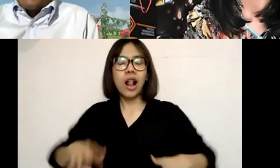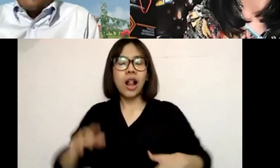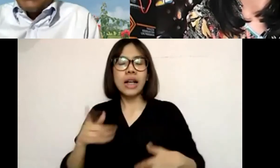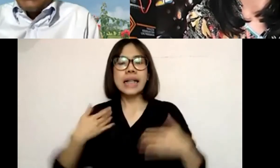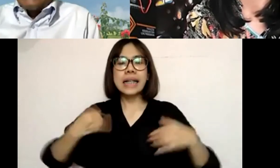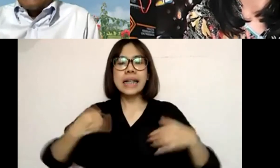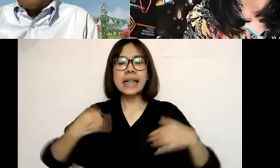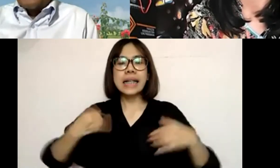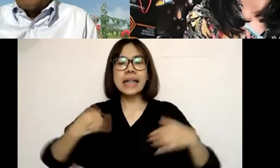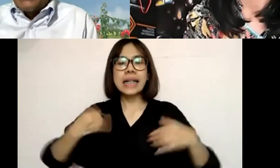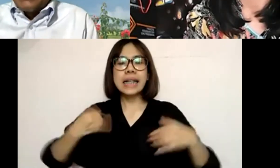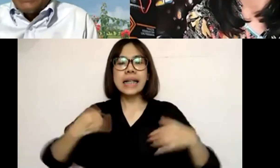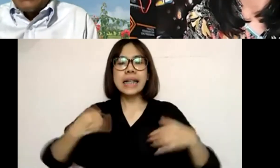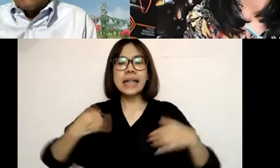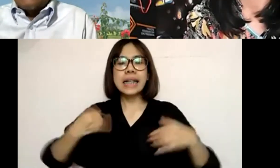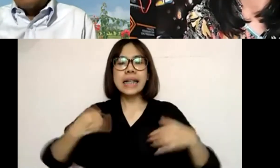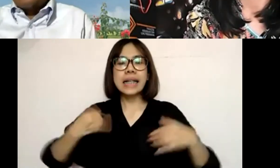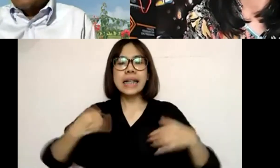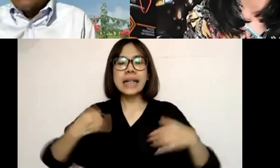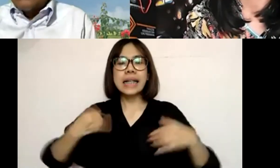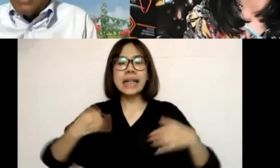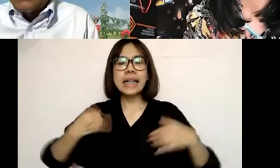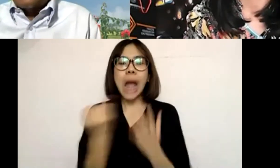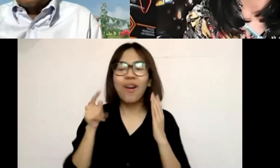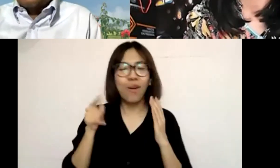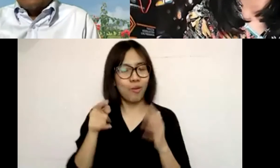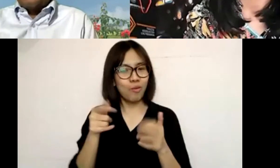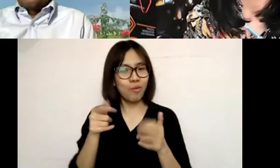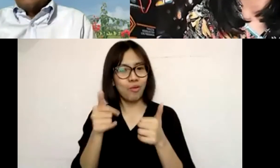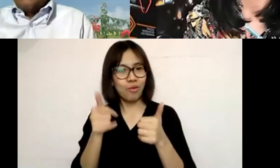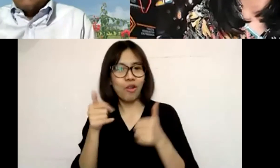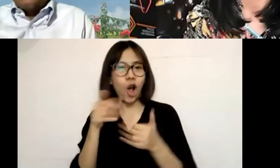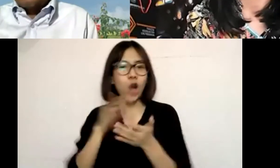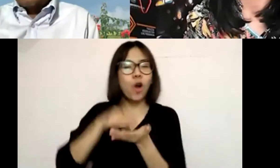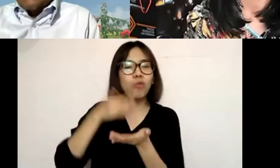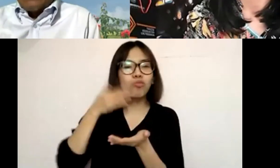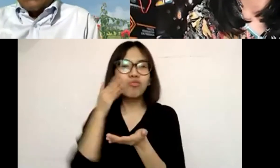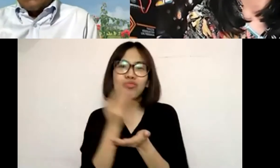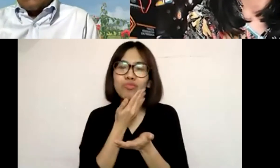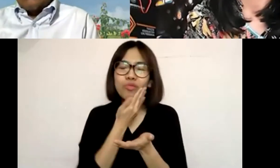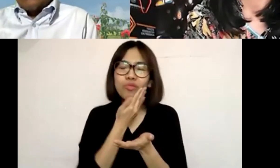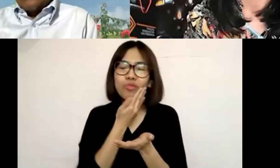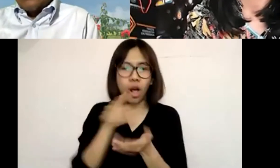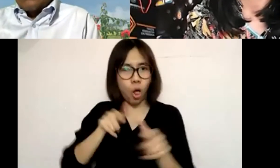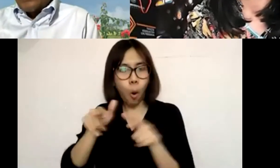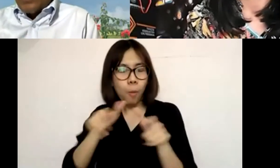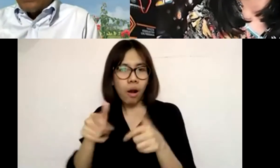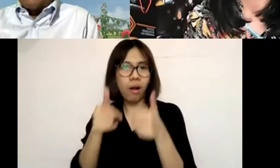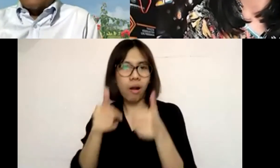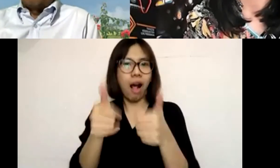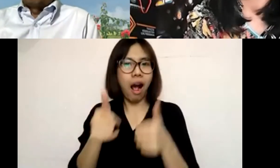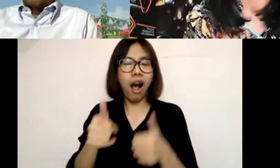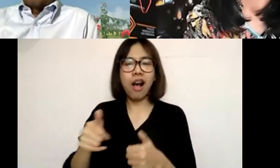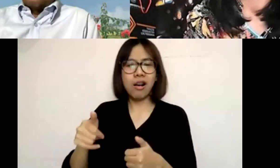ada modelnya, ada body painting, ada rias kayak gitu. Inilah yang selalu kita